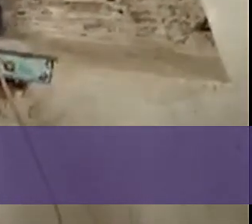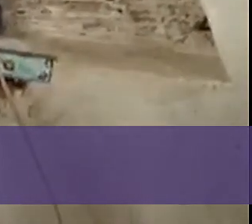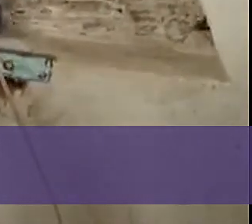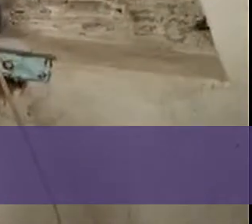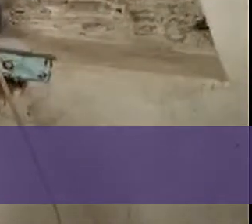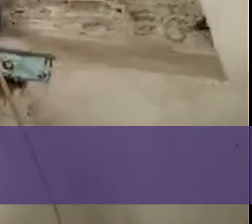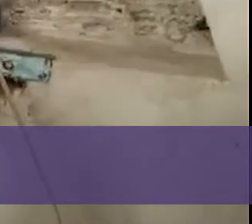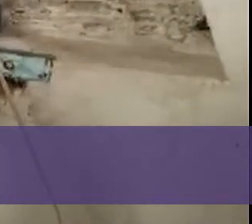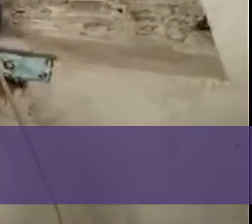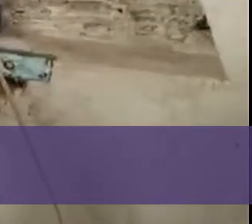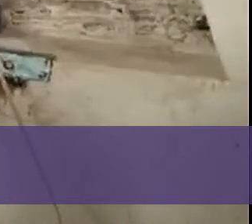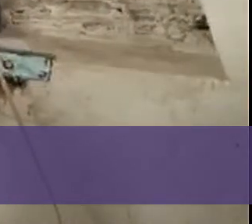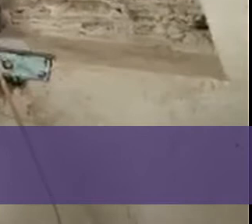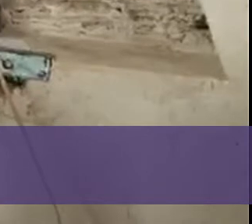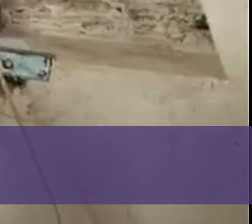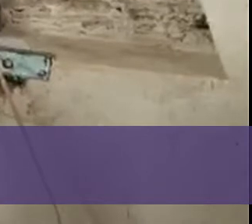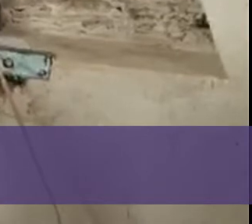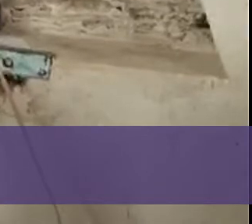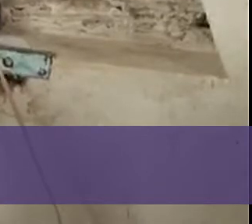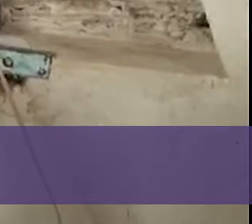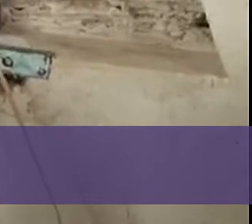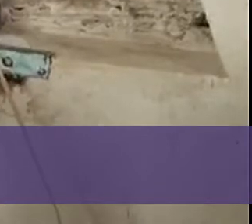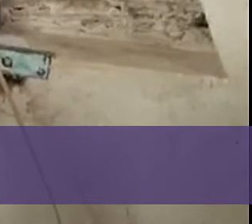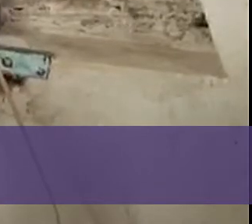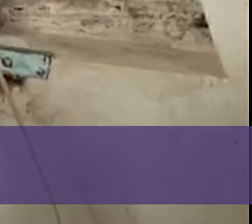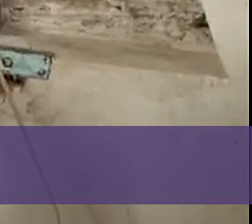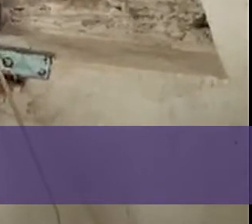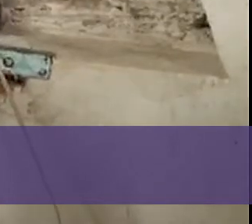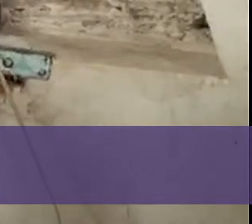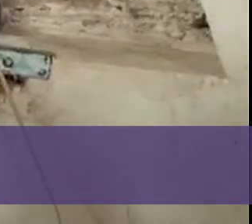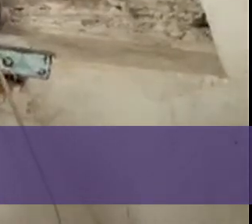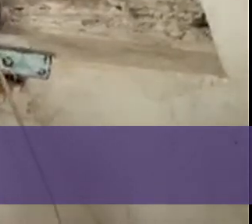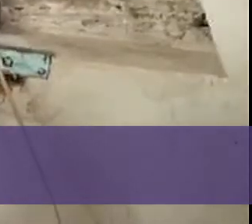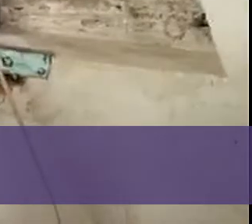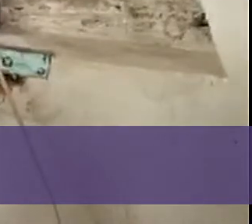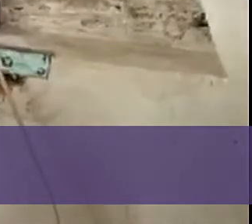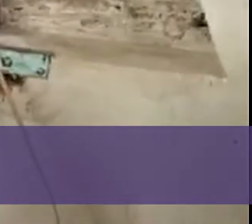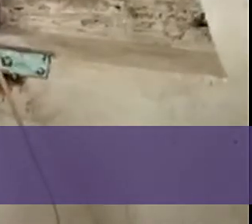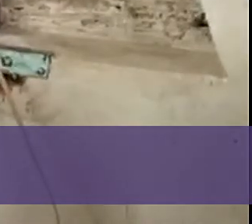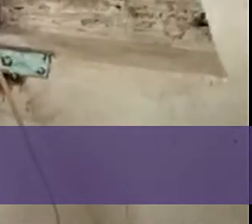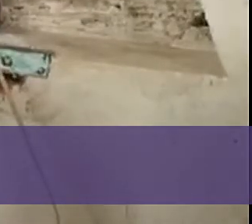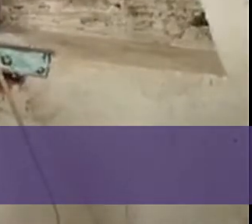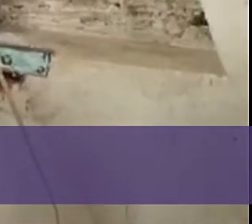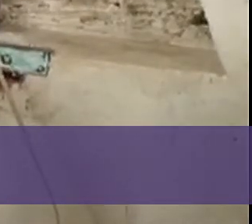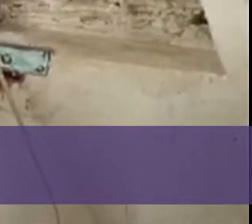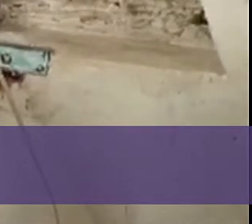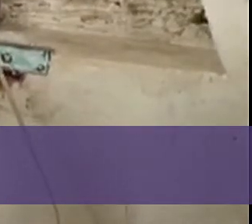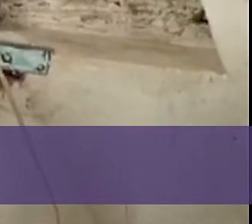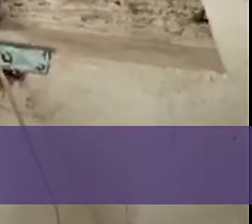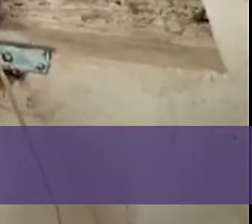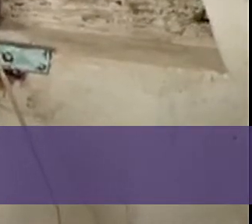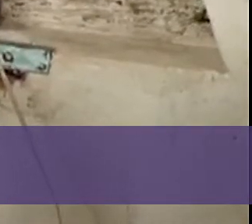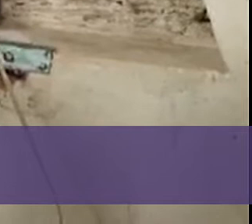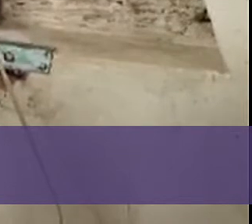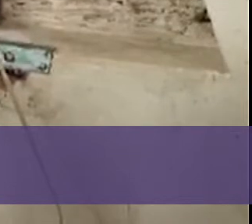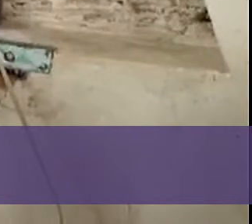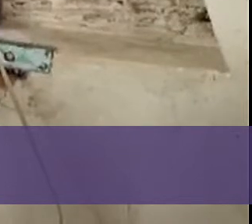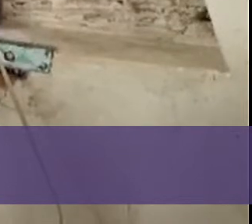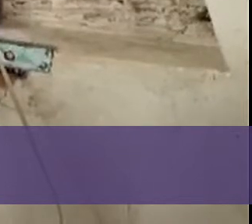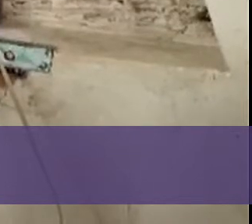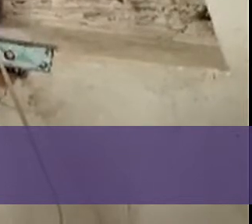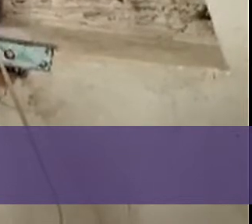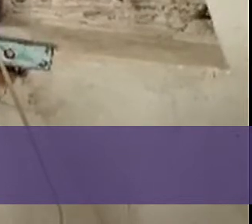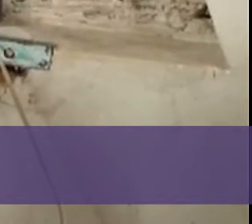ni cacher, disons, l'harmonie de ce bâtiment. Quand j'ai